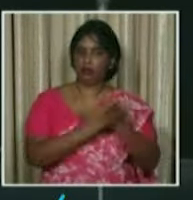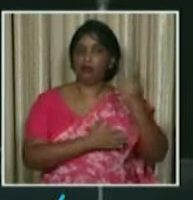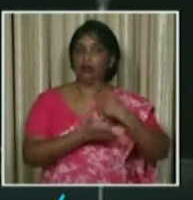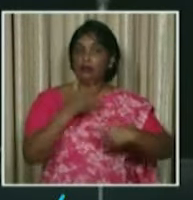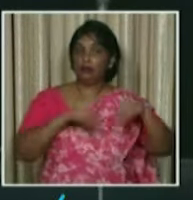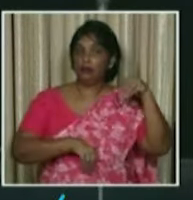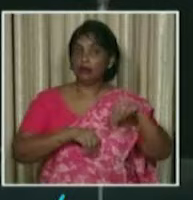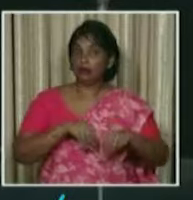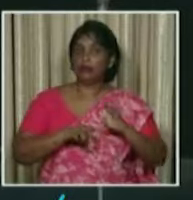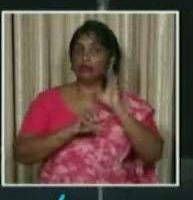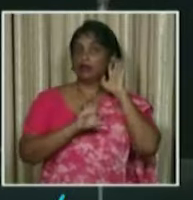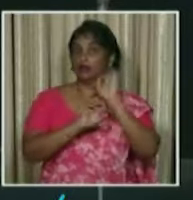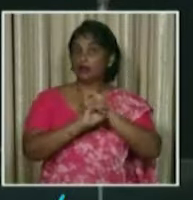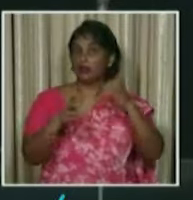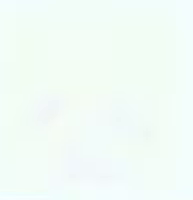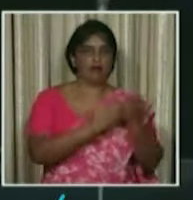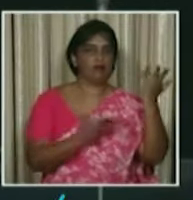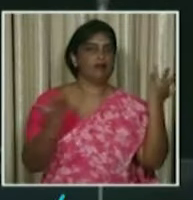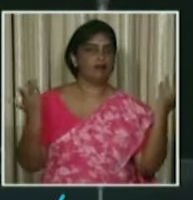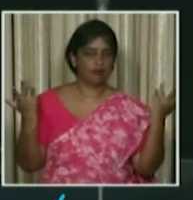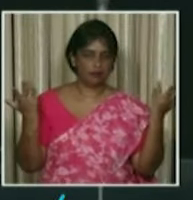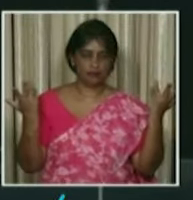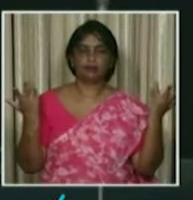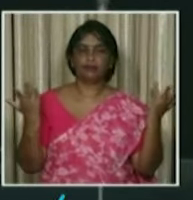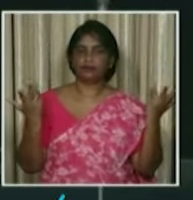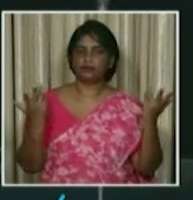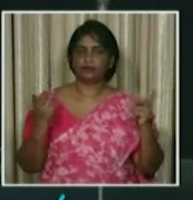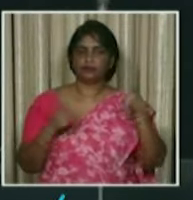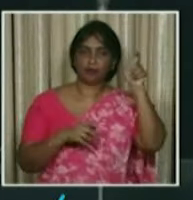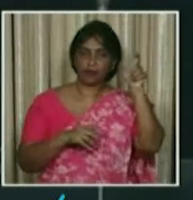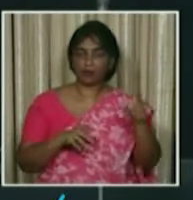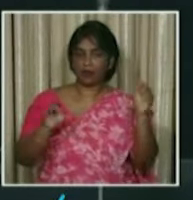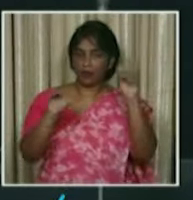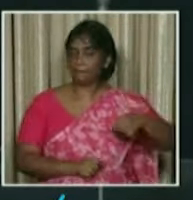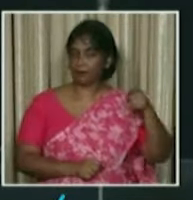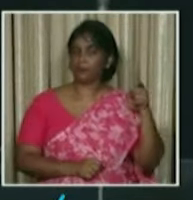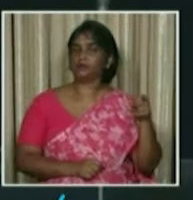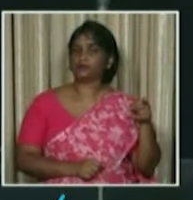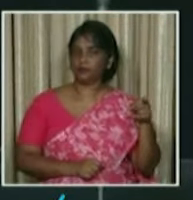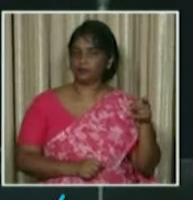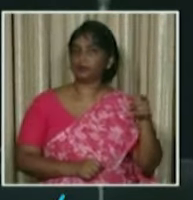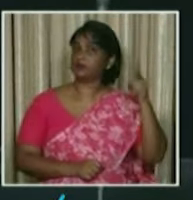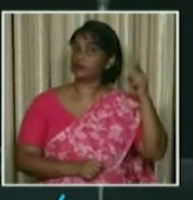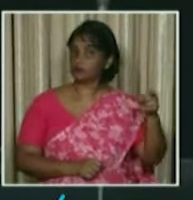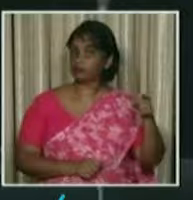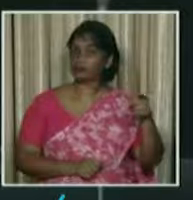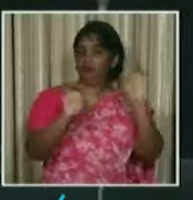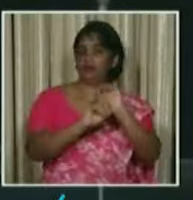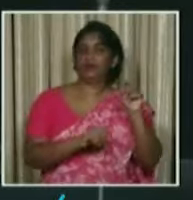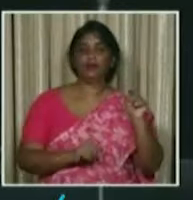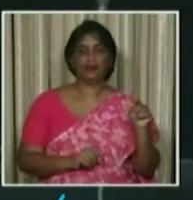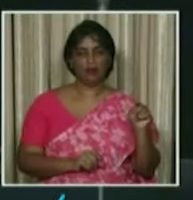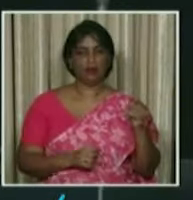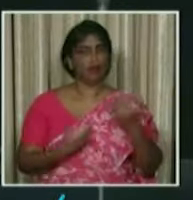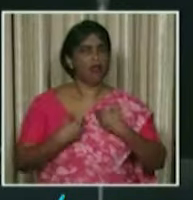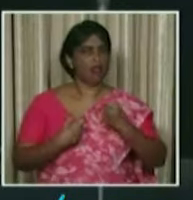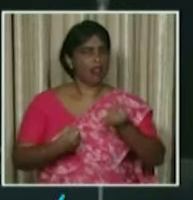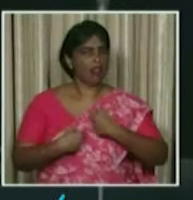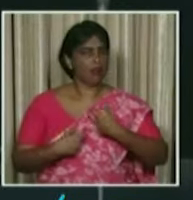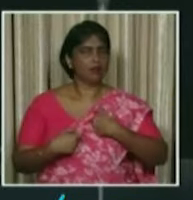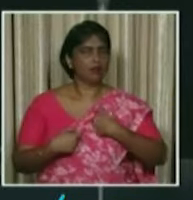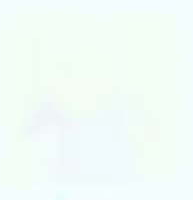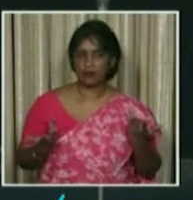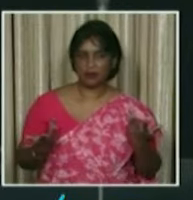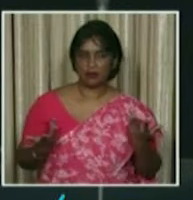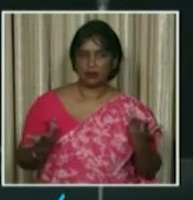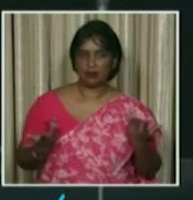මැතිවරණය ප්‍රකාශනපත් කළේ නැති නිසා මම ලියන්නේ නැහැ. මොකද අපේක්ෂකෙක් එන ආයතනයක ප්‍රධානියෙක් එයාගේ ප්‍රොමෝෂන් එකකට අපේ නම් ඈඳගෙන අපිට මඩ